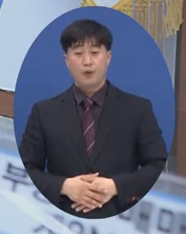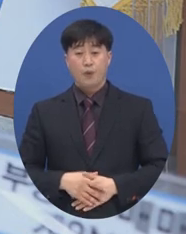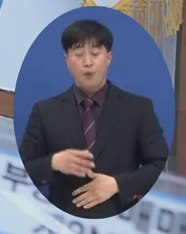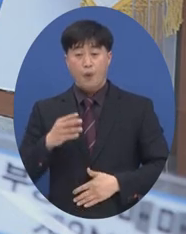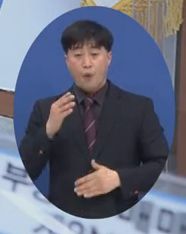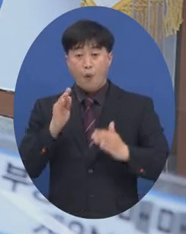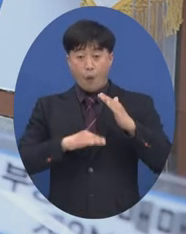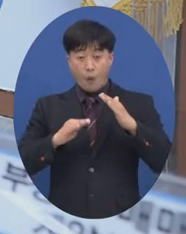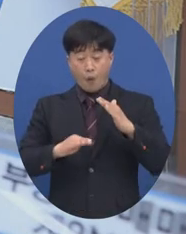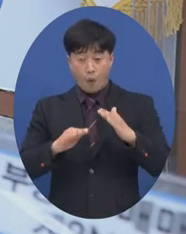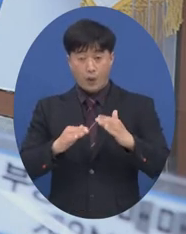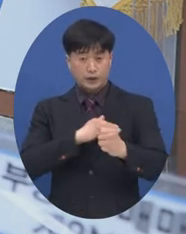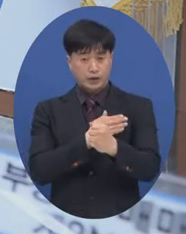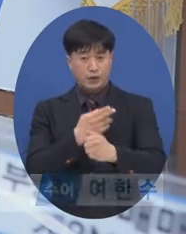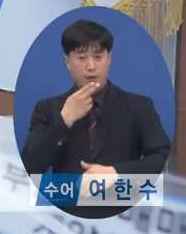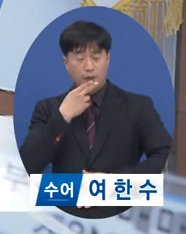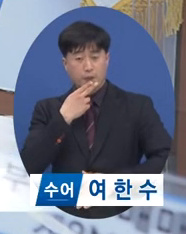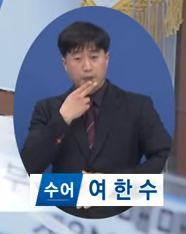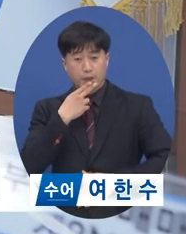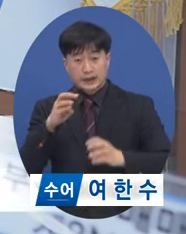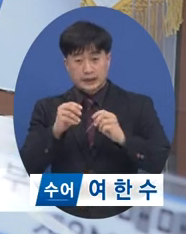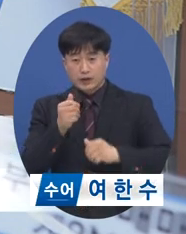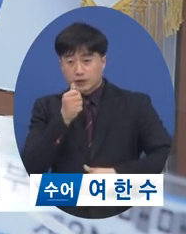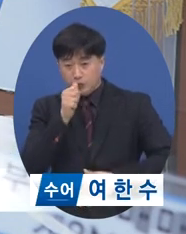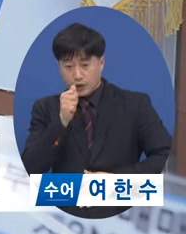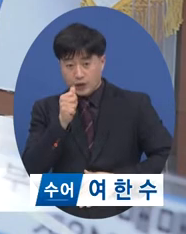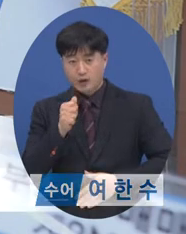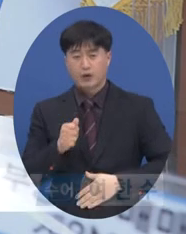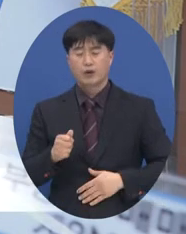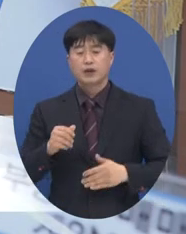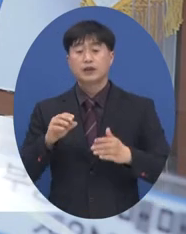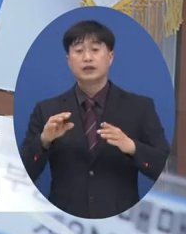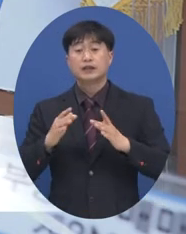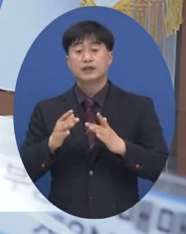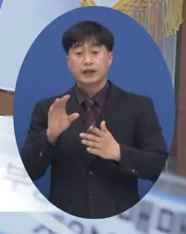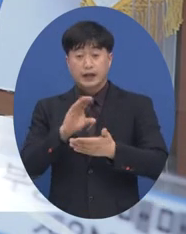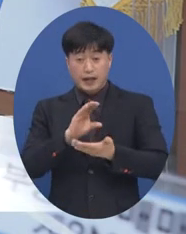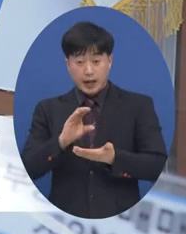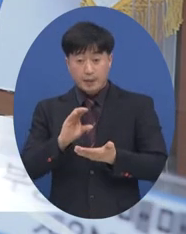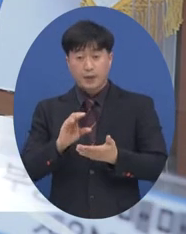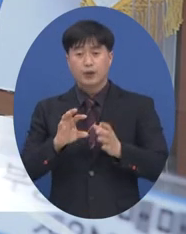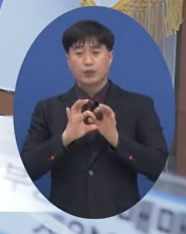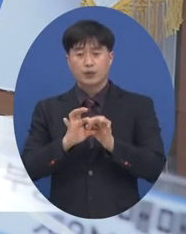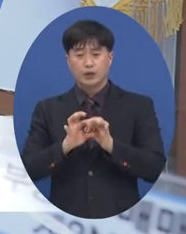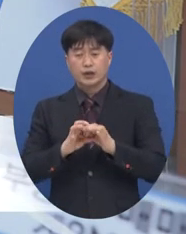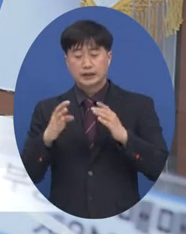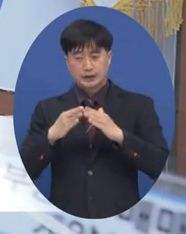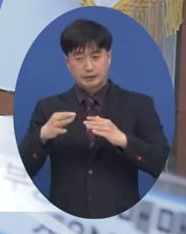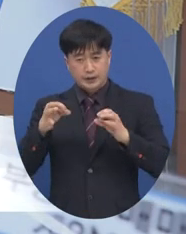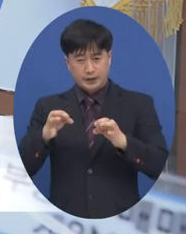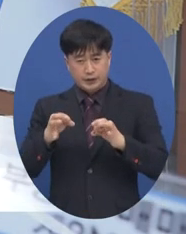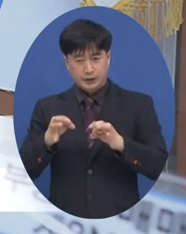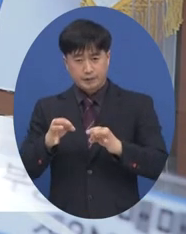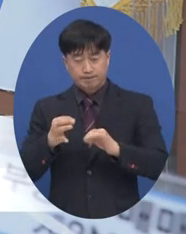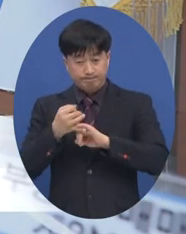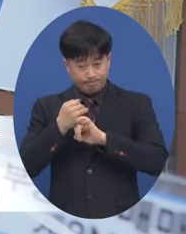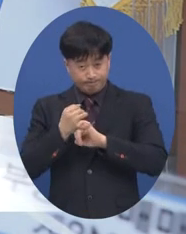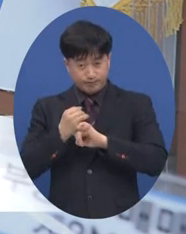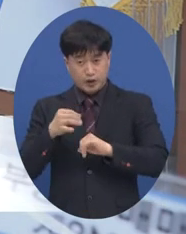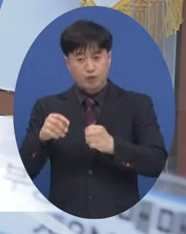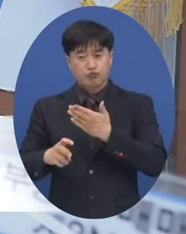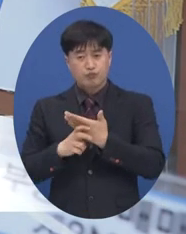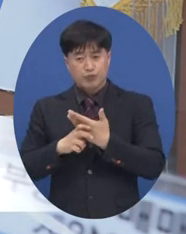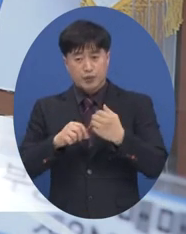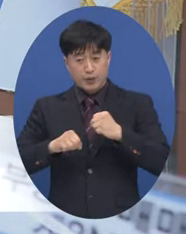공인중개사 자격증도 없이 불법으로 토지 중개를 하고 온라인 카페를 이용해 집값을 담합한 부동산 불법 행위자들이 경기도